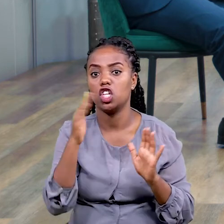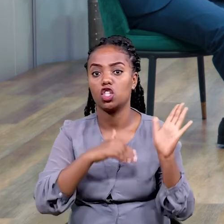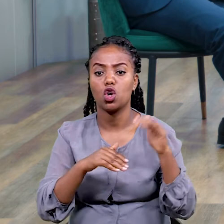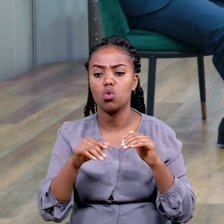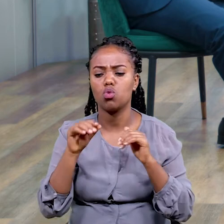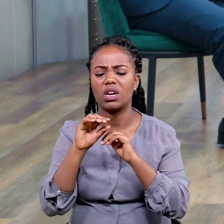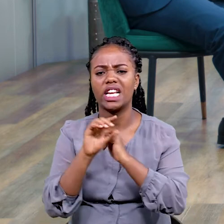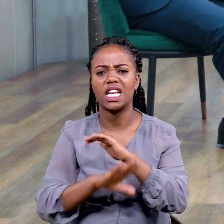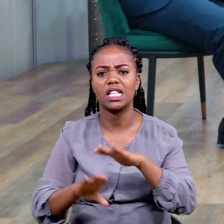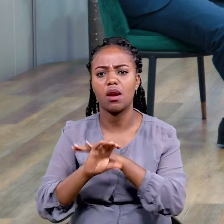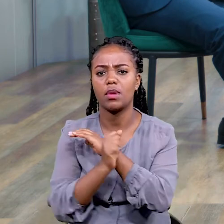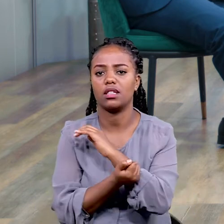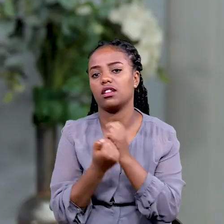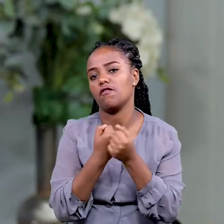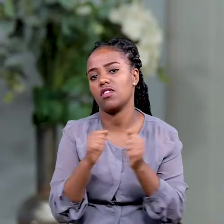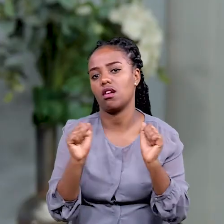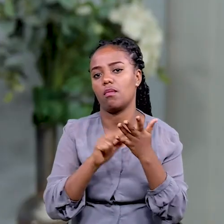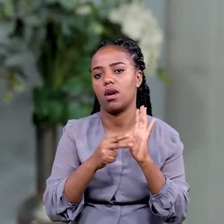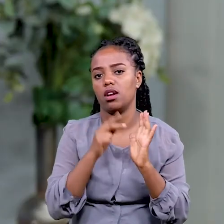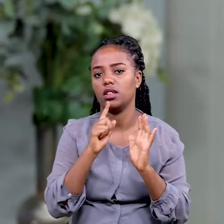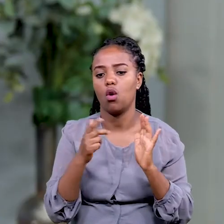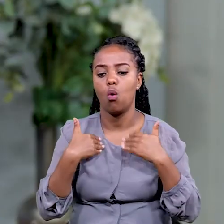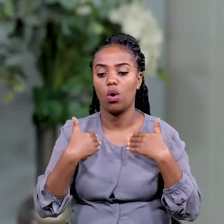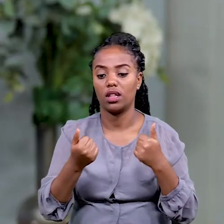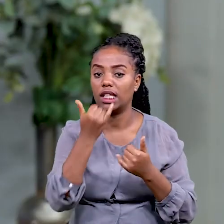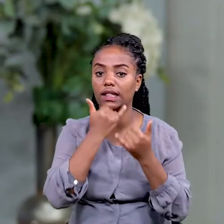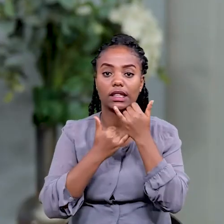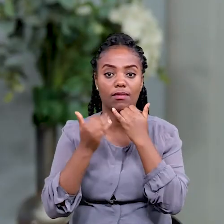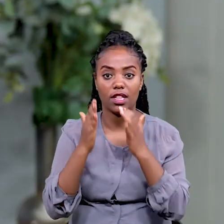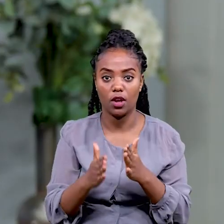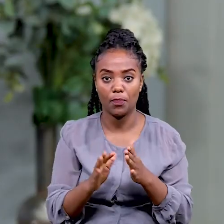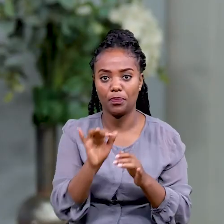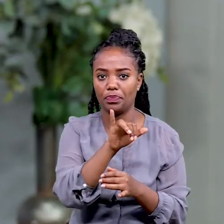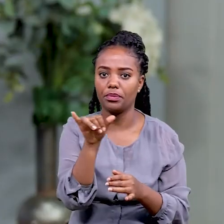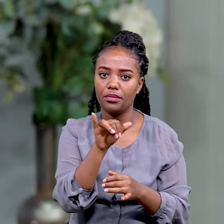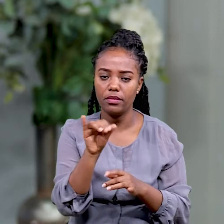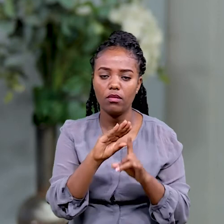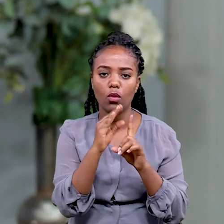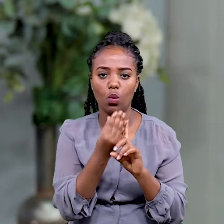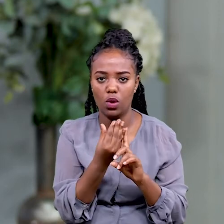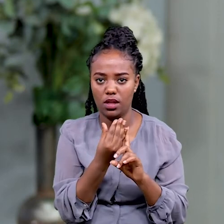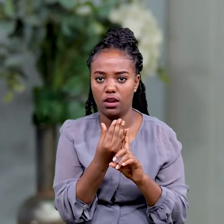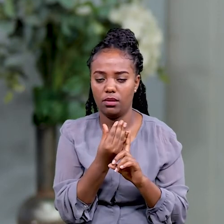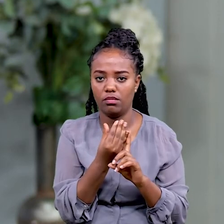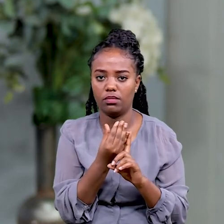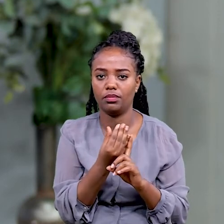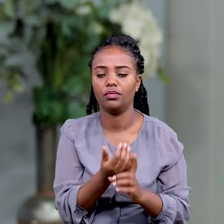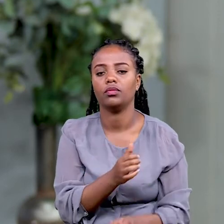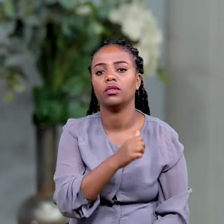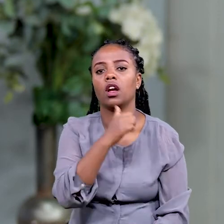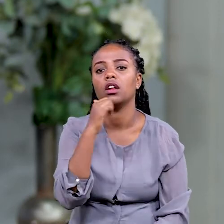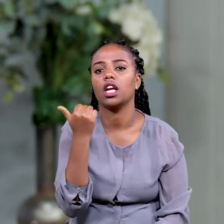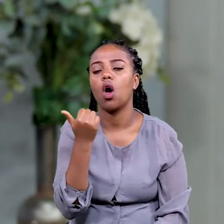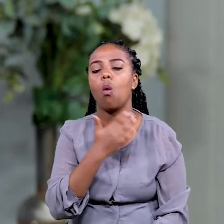ከስር መሰረቱ ይፈታል የሚል እምነት አለ። የወጣት ጥፋተኞችም ቅድም ያልኩት በተመሳሳይ ሁኔታ።